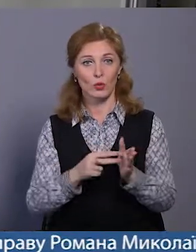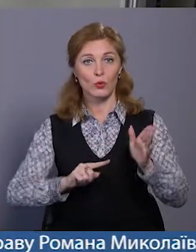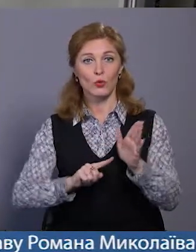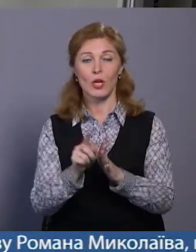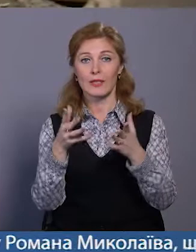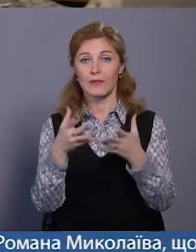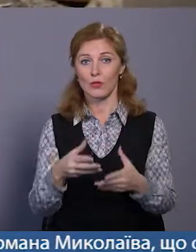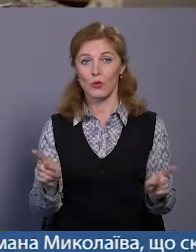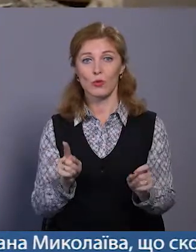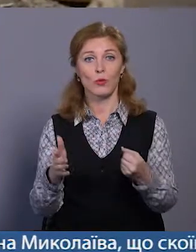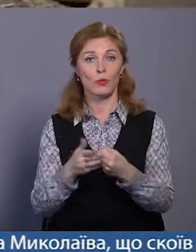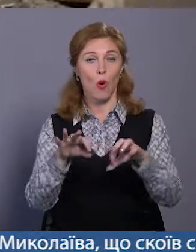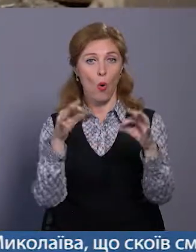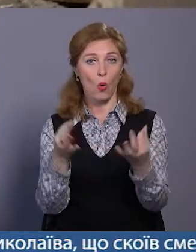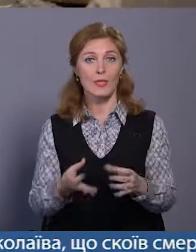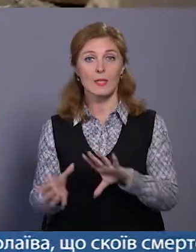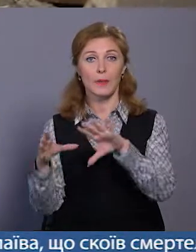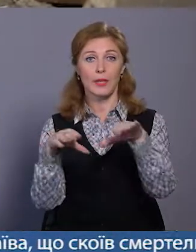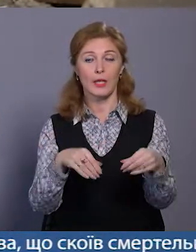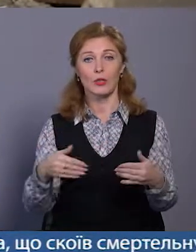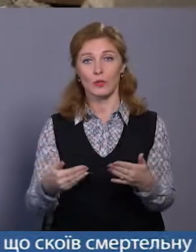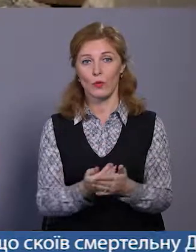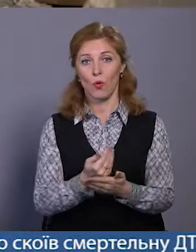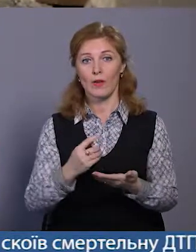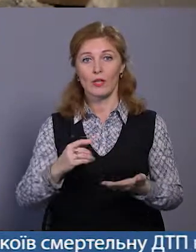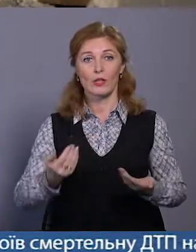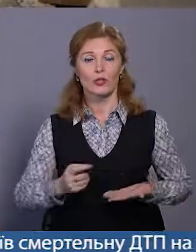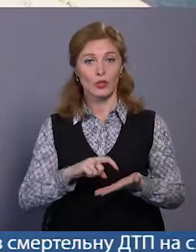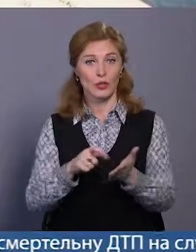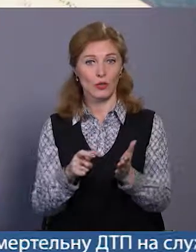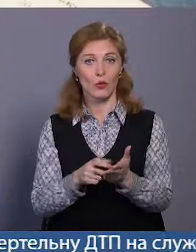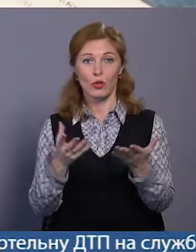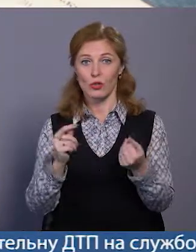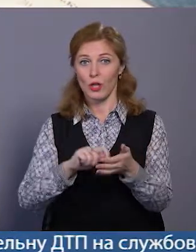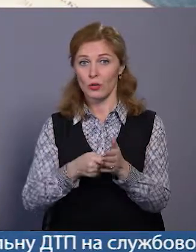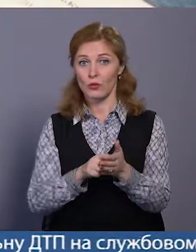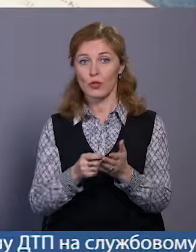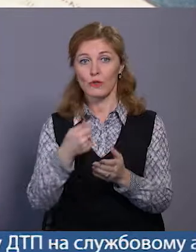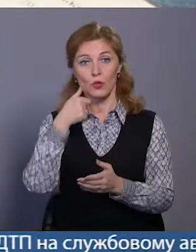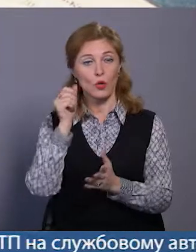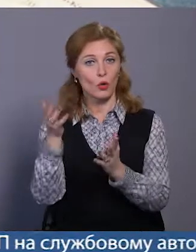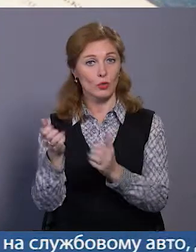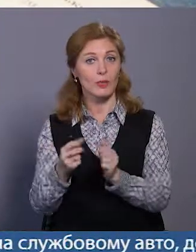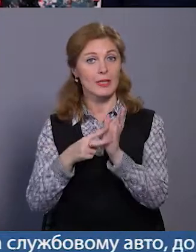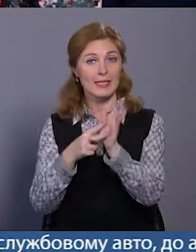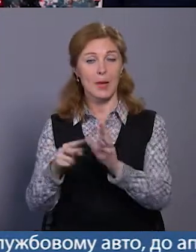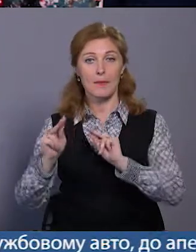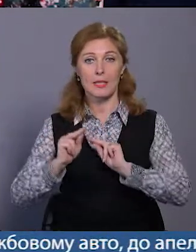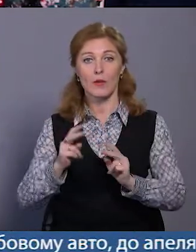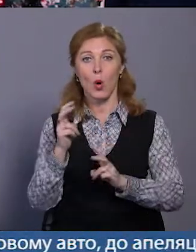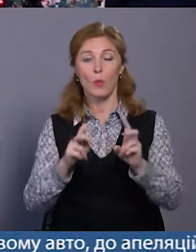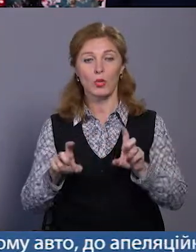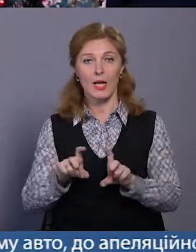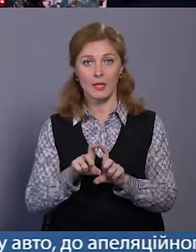щоб вже до осені переїхати у нове помешкання. Окрім Михайла Кривого, ключі від власних квартир вчора отримало ще 7 працівників